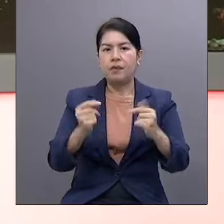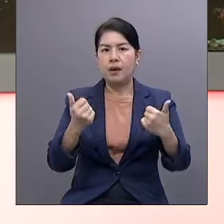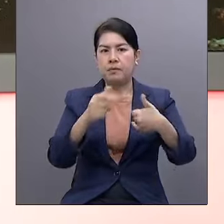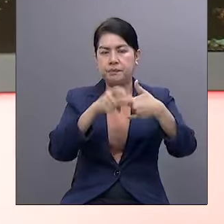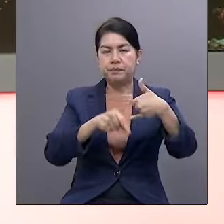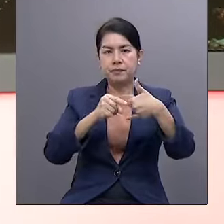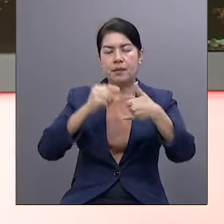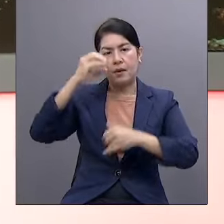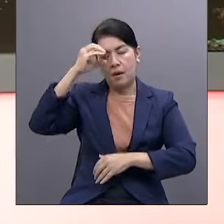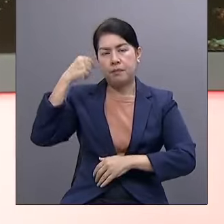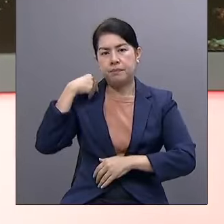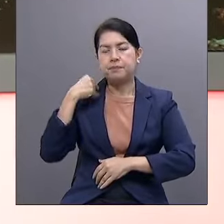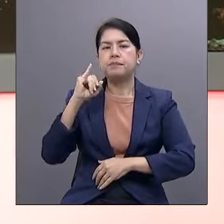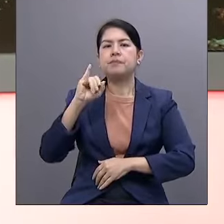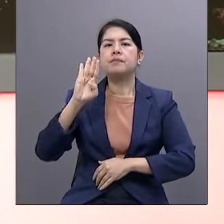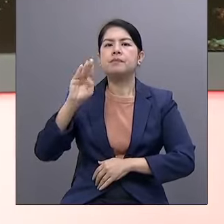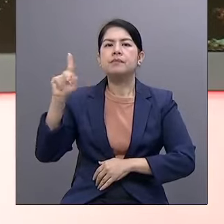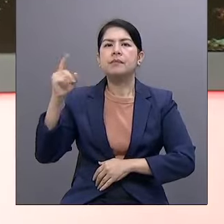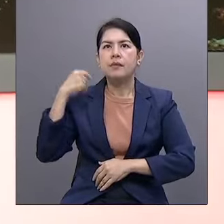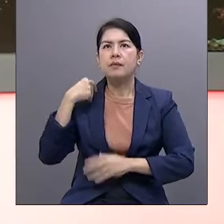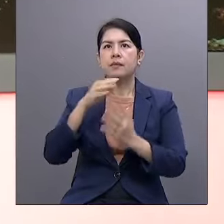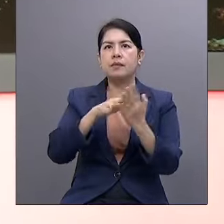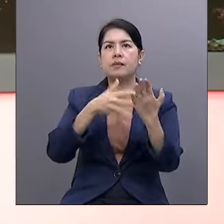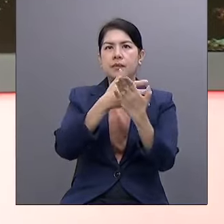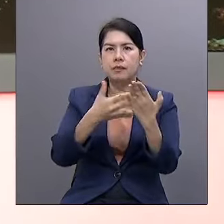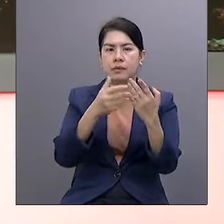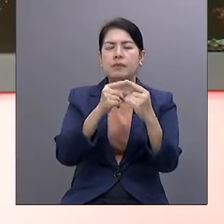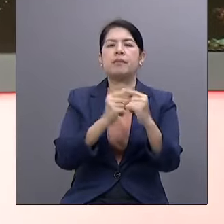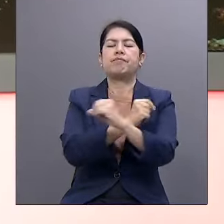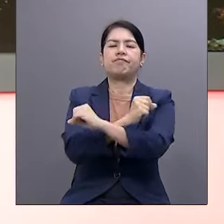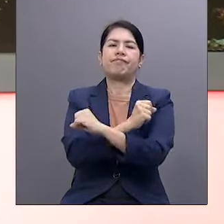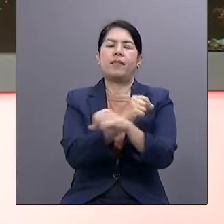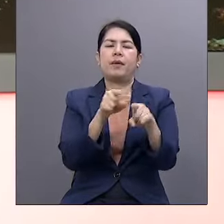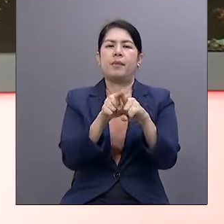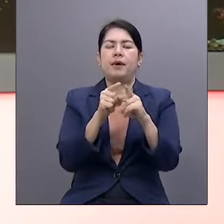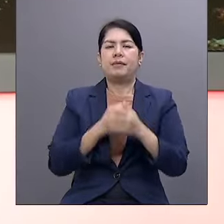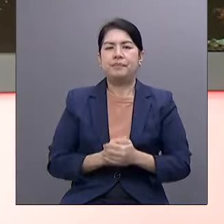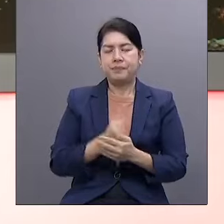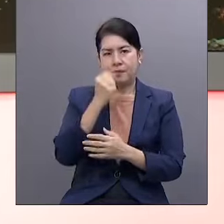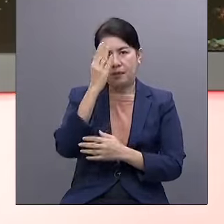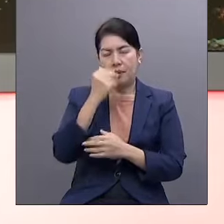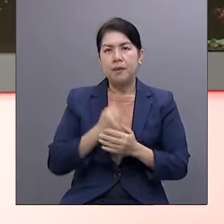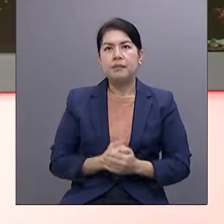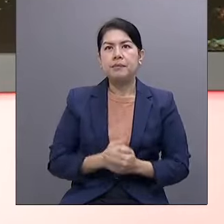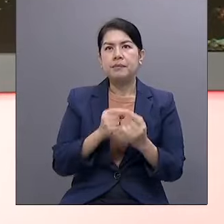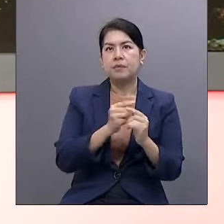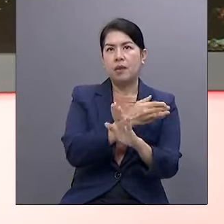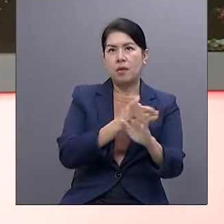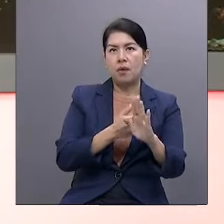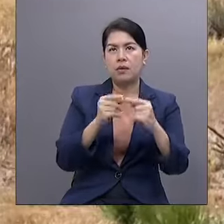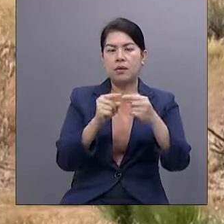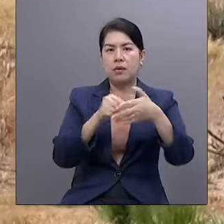ใช้มาตรการควบคุมพรมแดนทางตอนใต้ของประเทศนะคะเพื่อหวังเรียกคะแนนนิยมก่อนหน้าการเลือกตั้งในช่วงปลายปีนี้